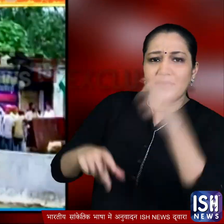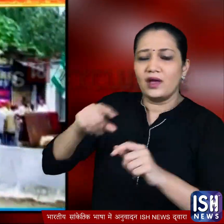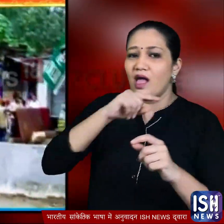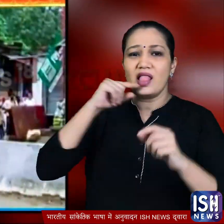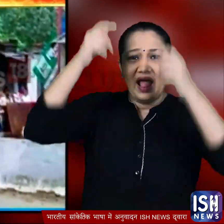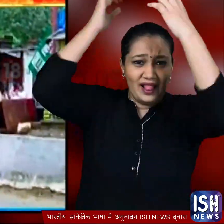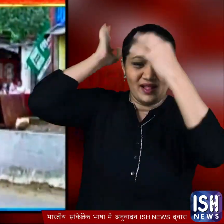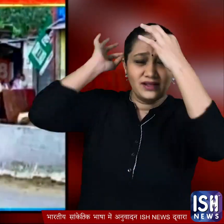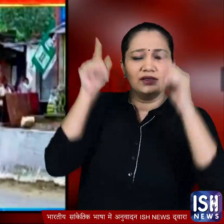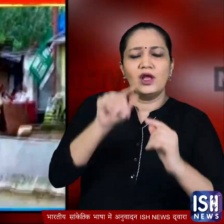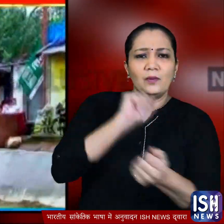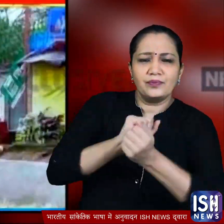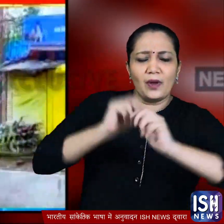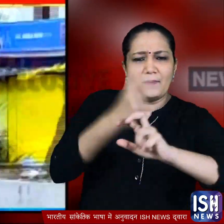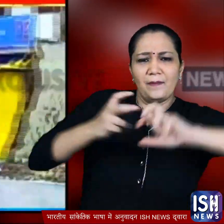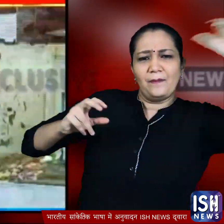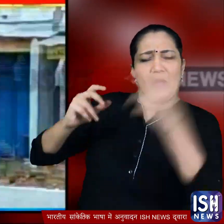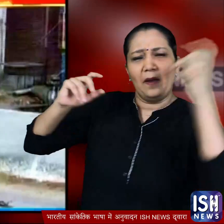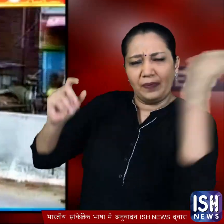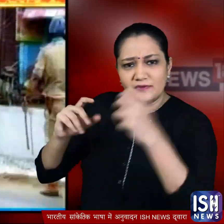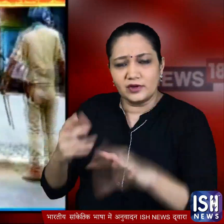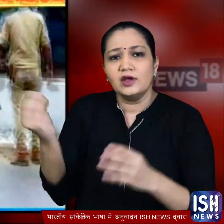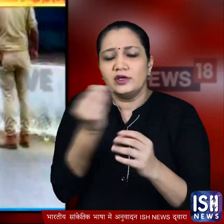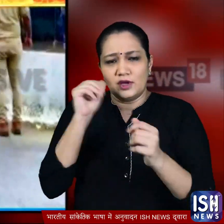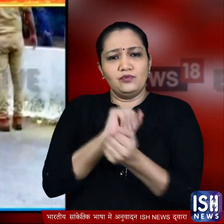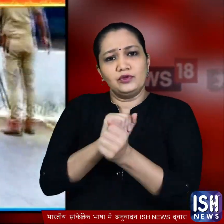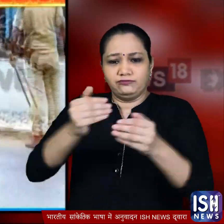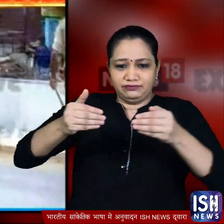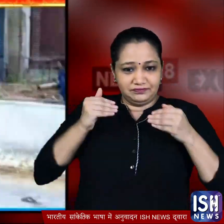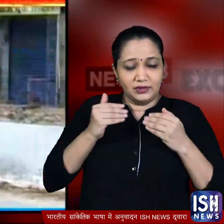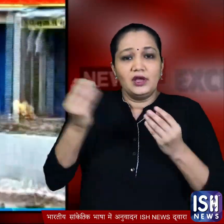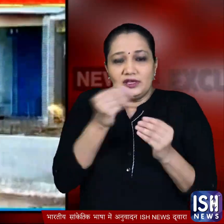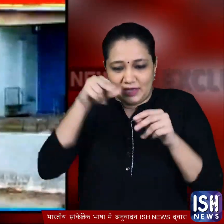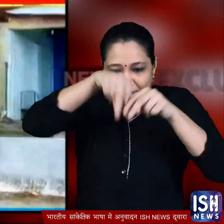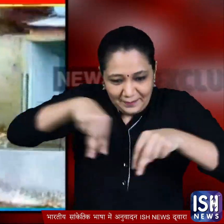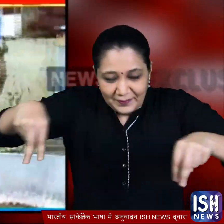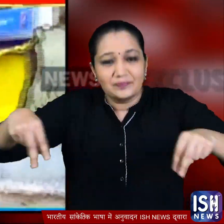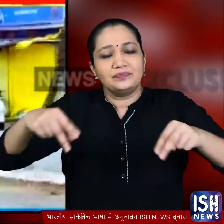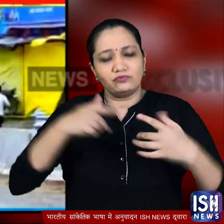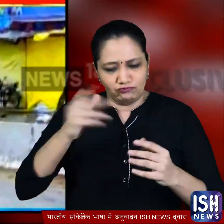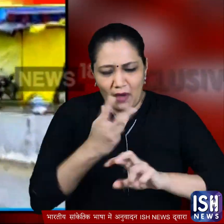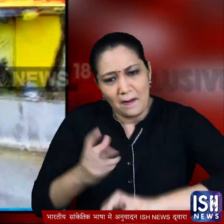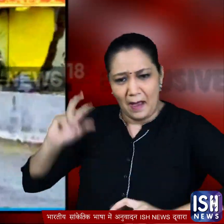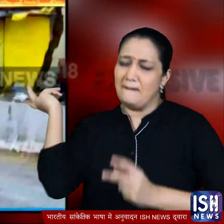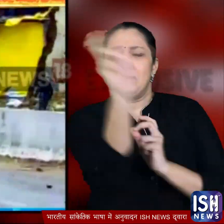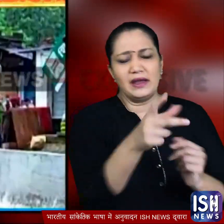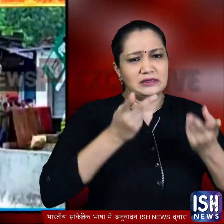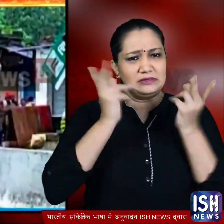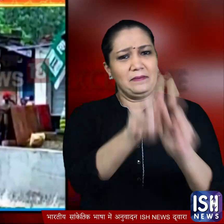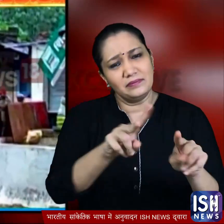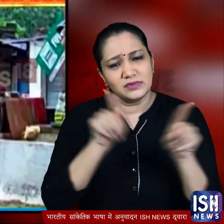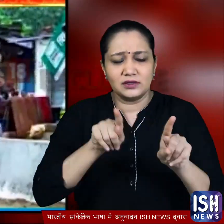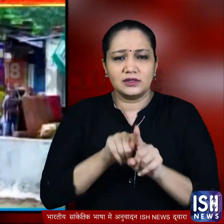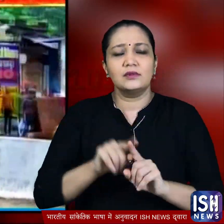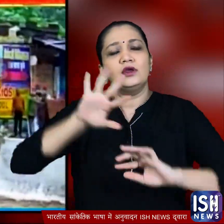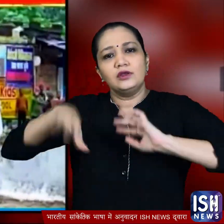टोपी लगाए लड़के पुलिस वालों की तरफ पत्थर उछालते रहे। कुछ पुलिस वाले पीछे खड़े रहे और कुछ आगे जाकर पत्थर का जवाब पत्थर से देने लगे। थोड़ी